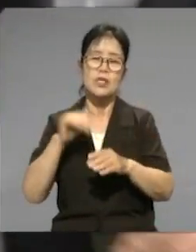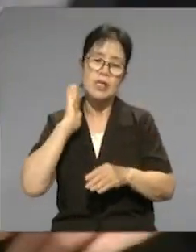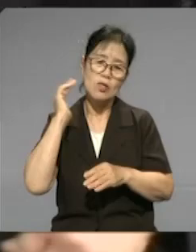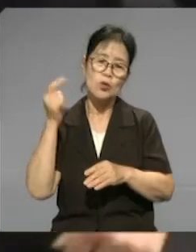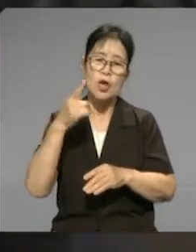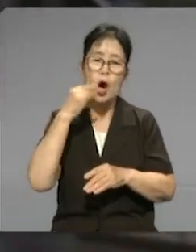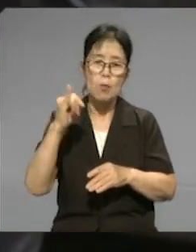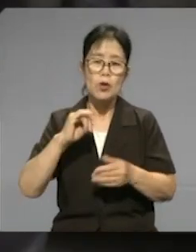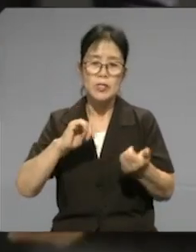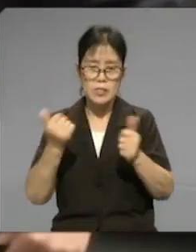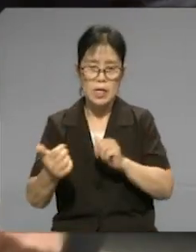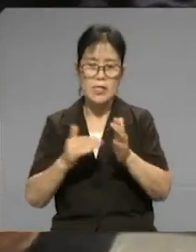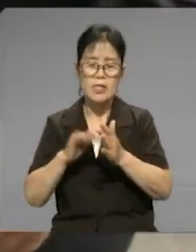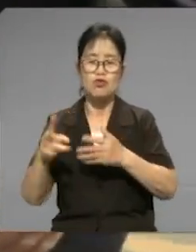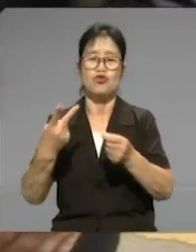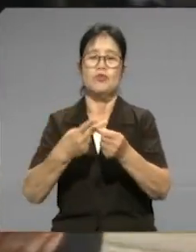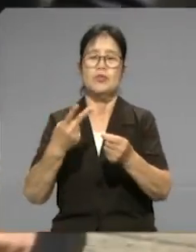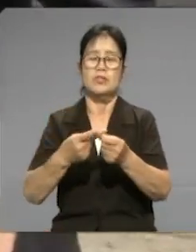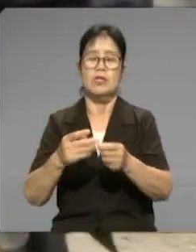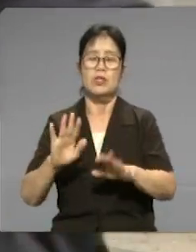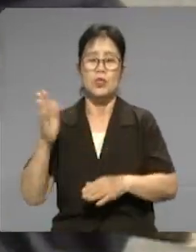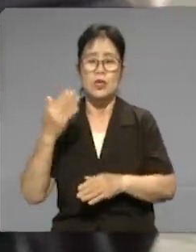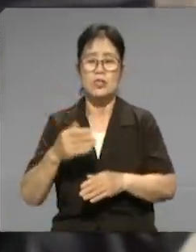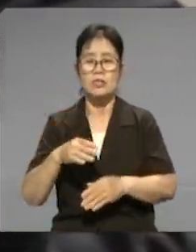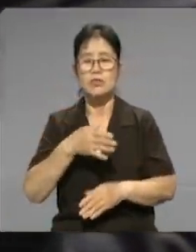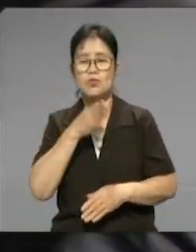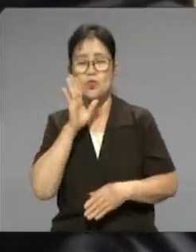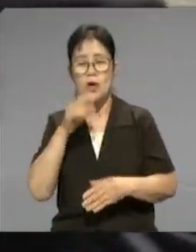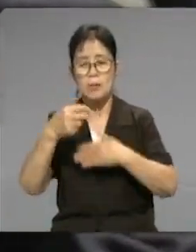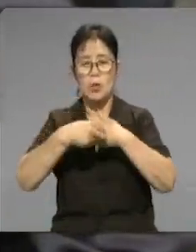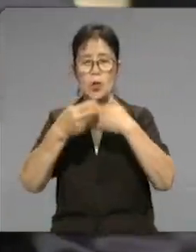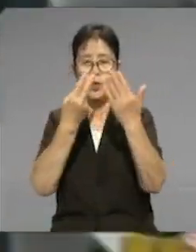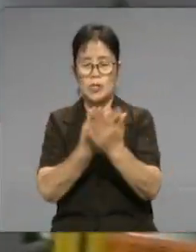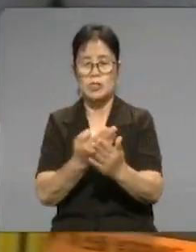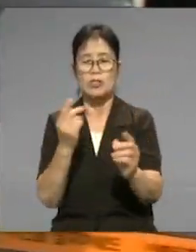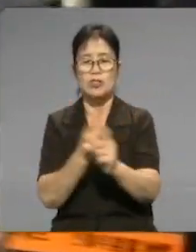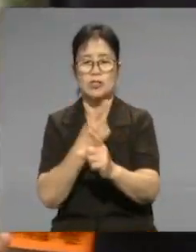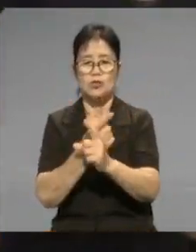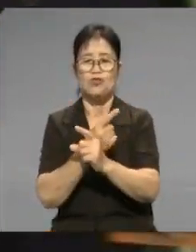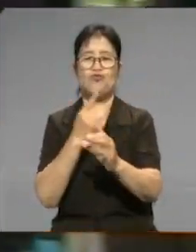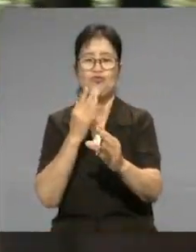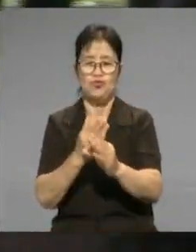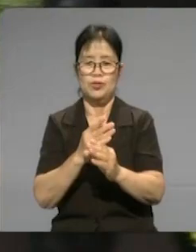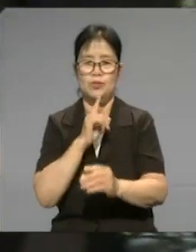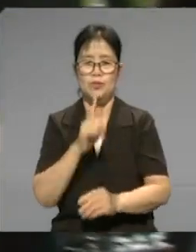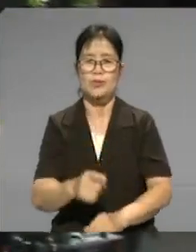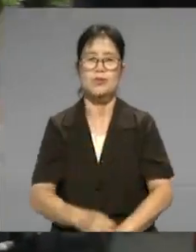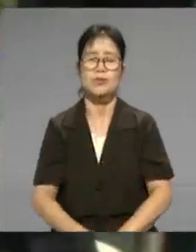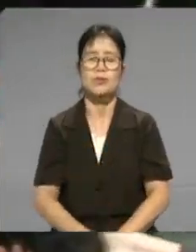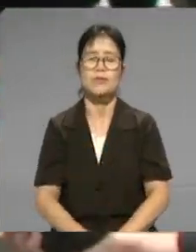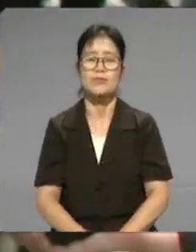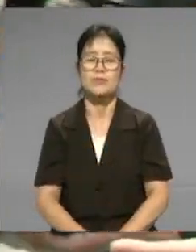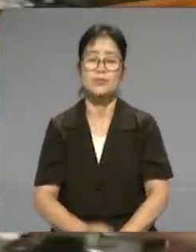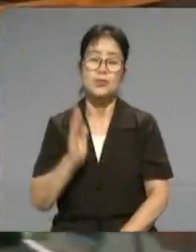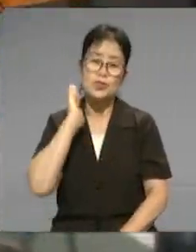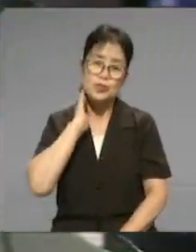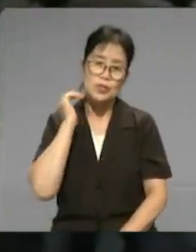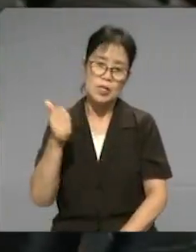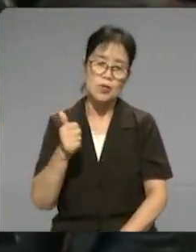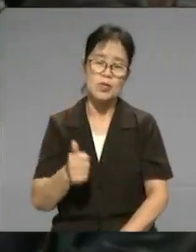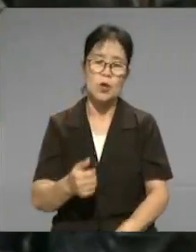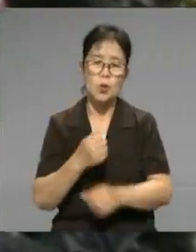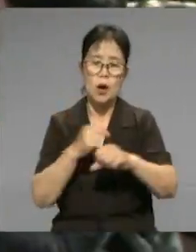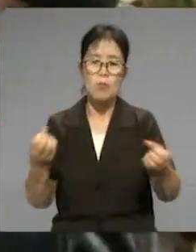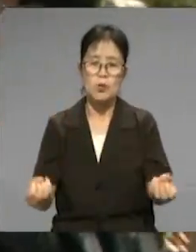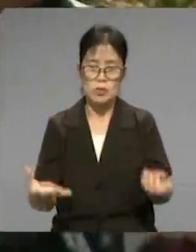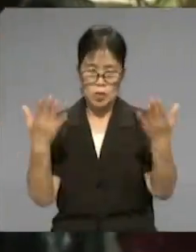이후 두 번째로 윤 교수는 최근 노환으로 병원에서 치료를 받은 걸로 알려졌습니다. 윤 대통령은